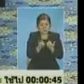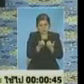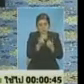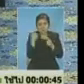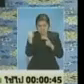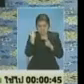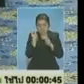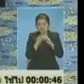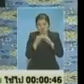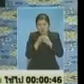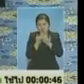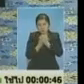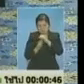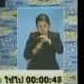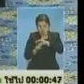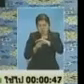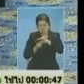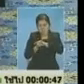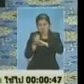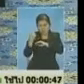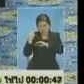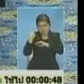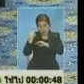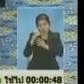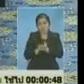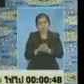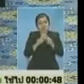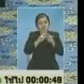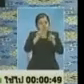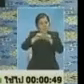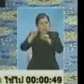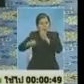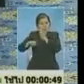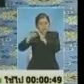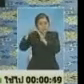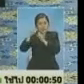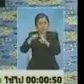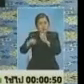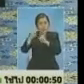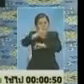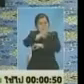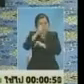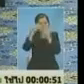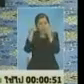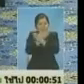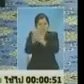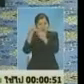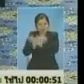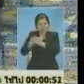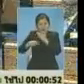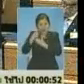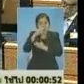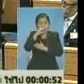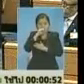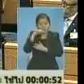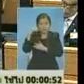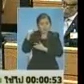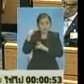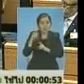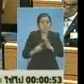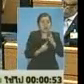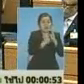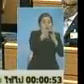น่นอนแต่ว่าเหตุผลของท่านแต่ละวันนี้ก็จะเปลี่ยนไปทีละวันทีละวันนะครับแต่ว่าครั้งแรกสุดบอกว่